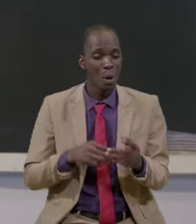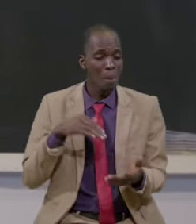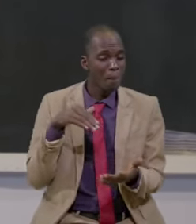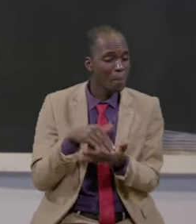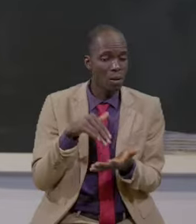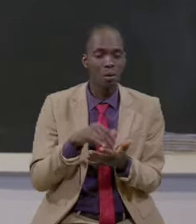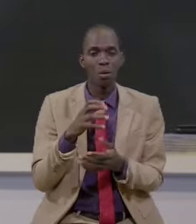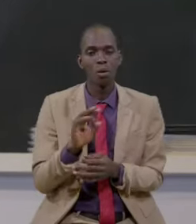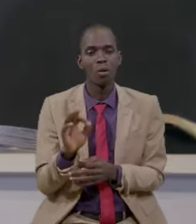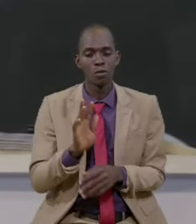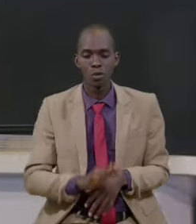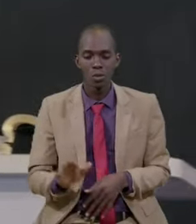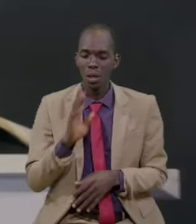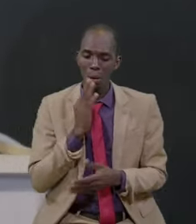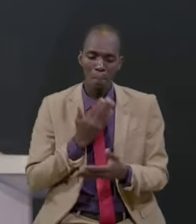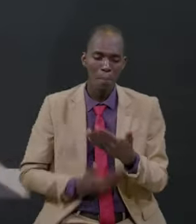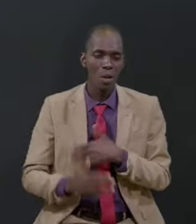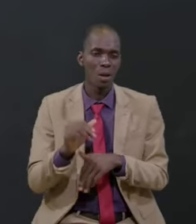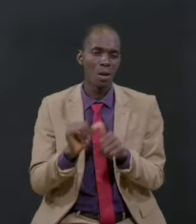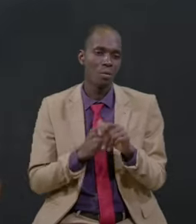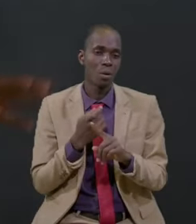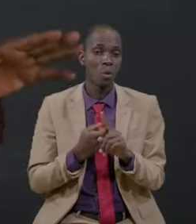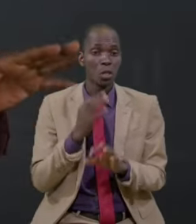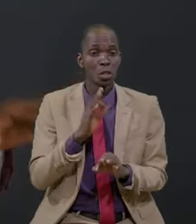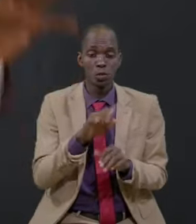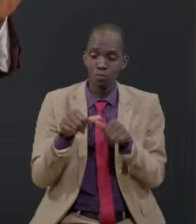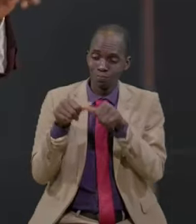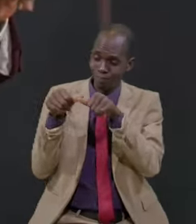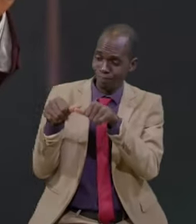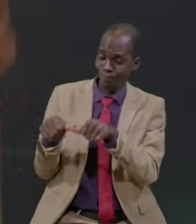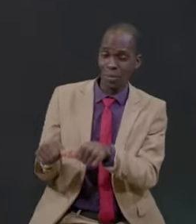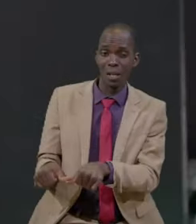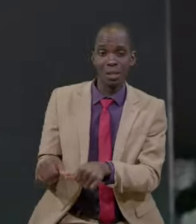d'enfants naissent chaque mois. Alors si vous restez à Jérusalem,